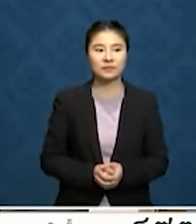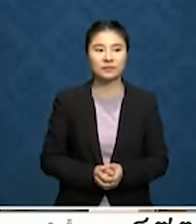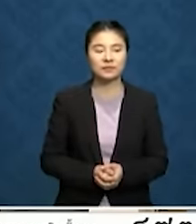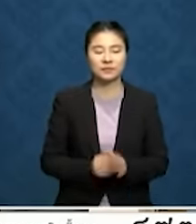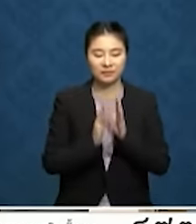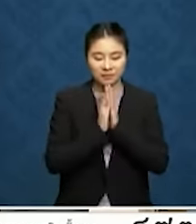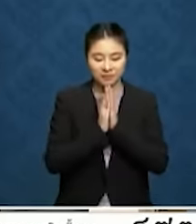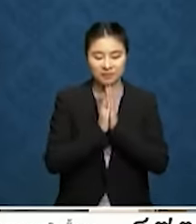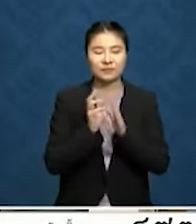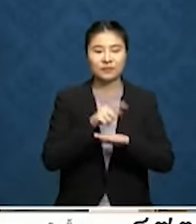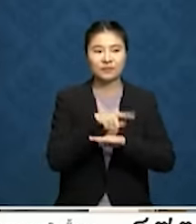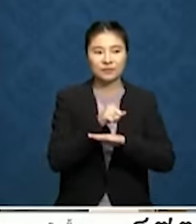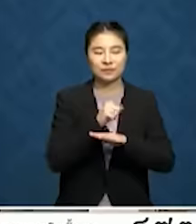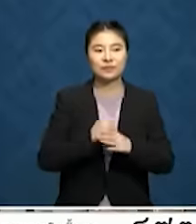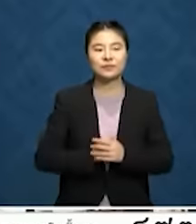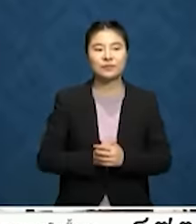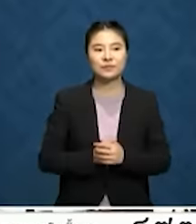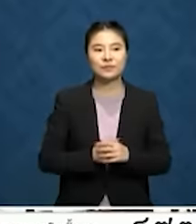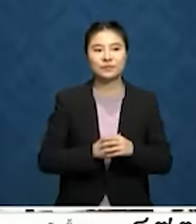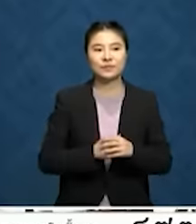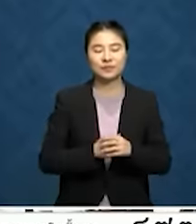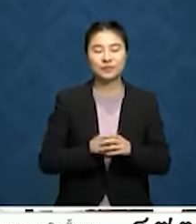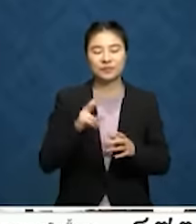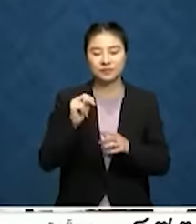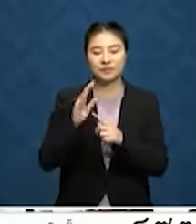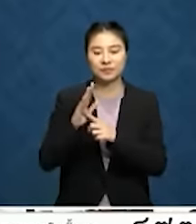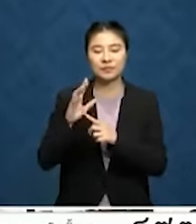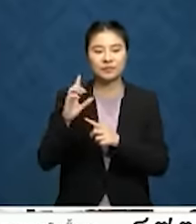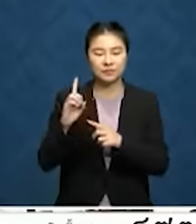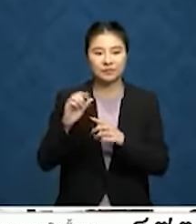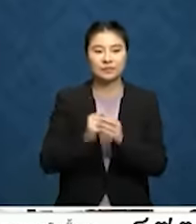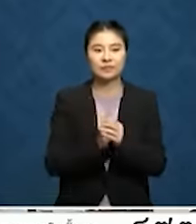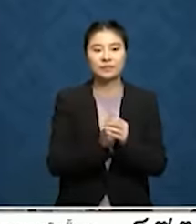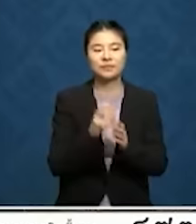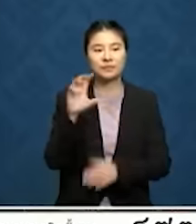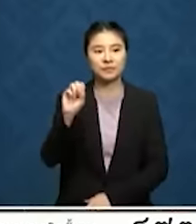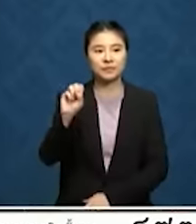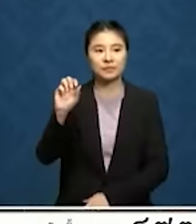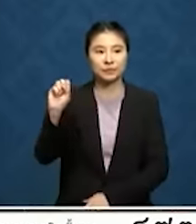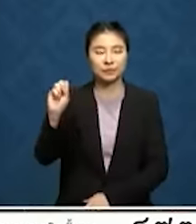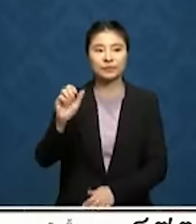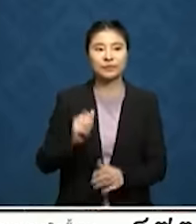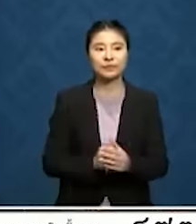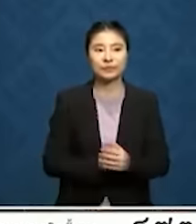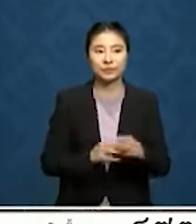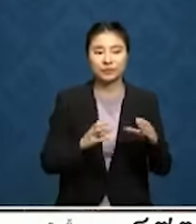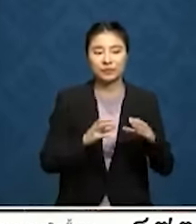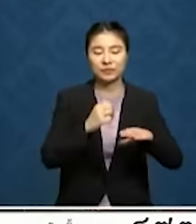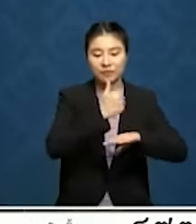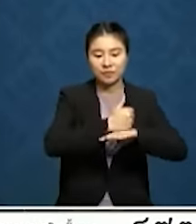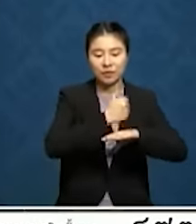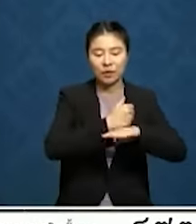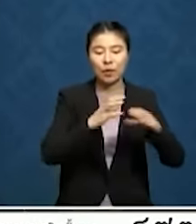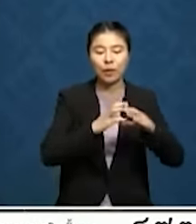ท่านประธานสภาผู้แทนราษฎรที่เคารพผมณัฐพงษ์เรืองปัญญาวุฒิผู้แทนราษฎรแบบบัญชีรายชื่อหัวหน้าพรรคประชา